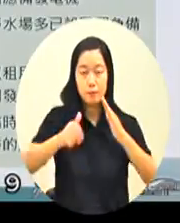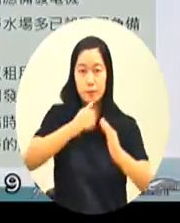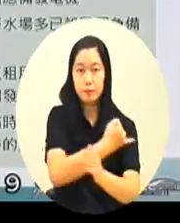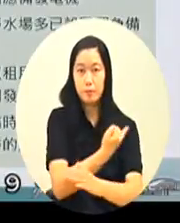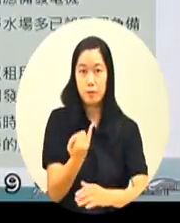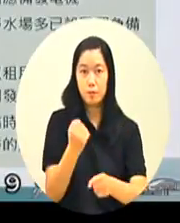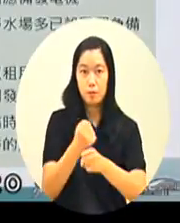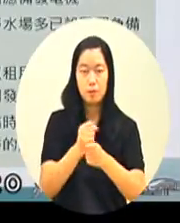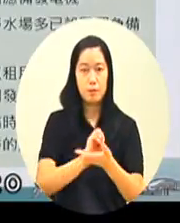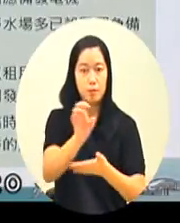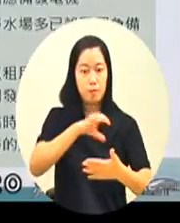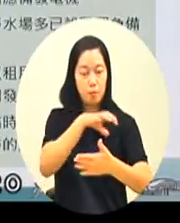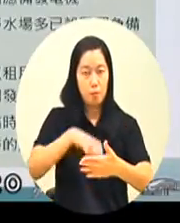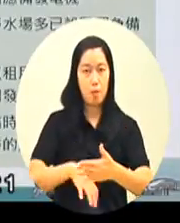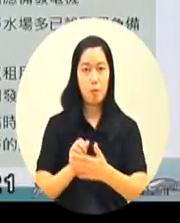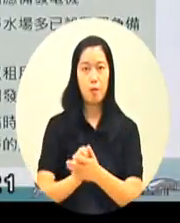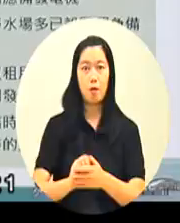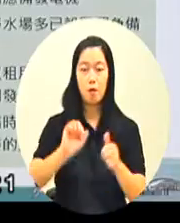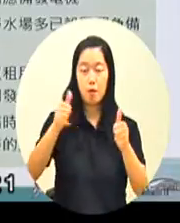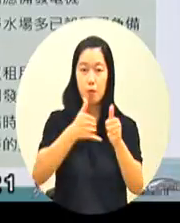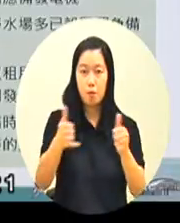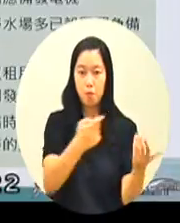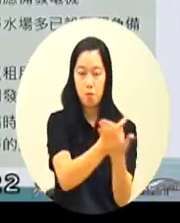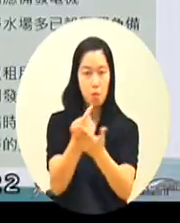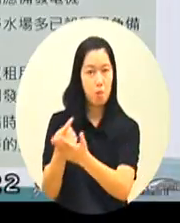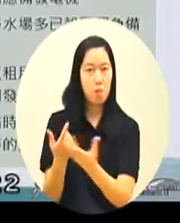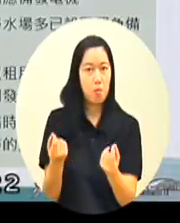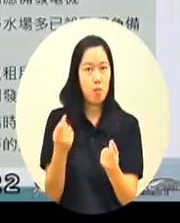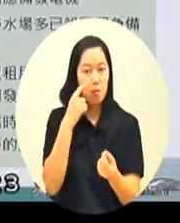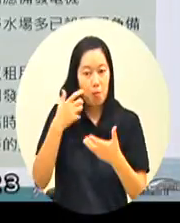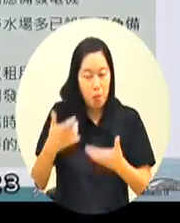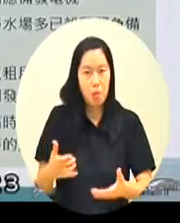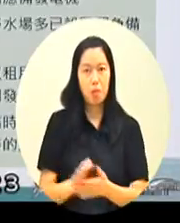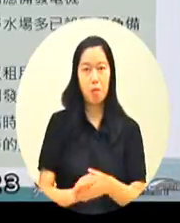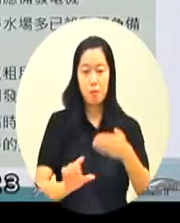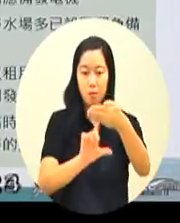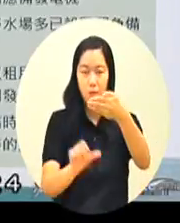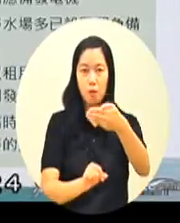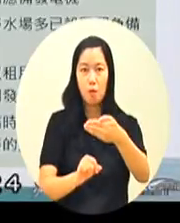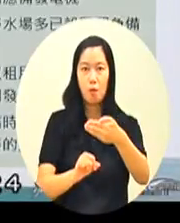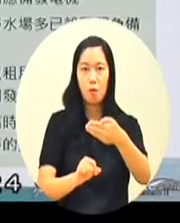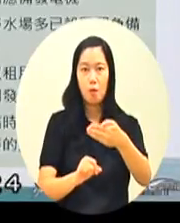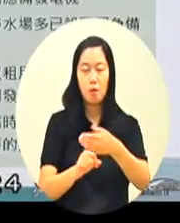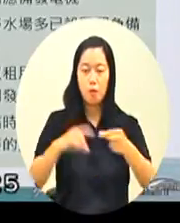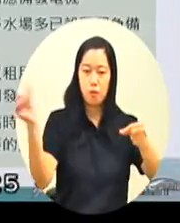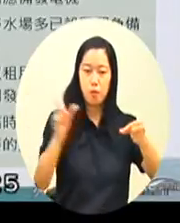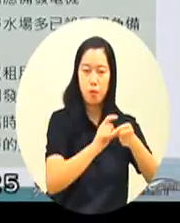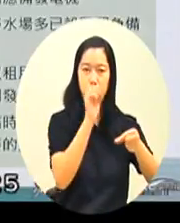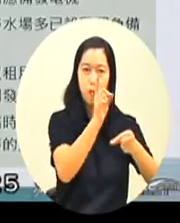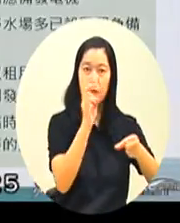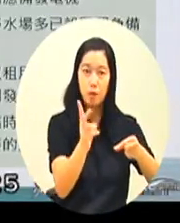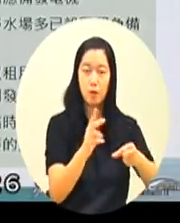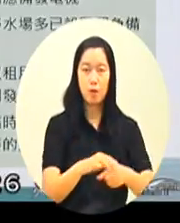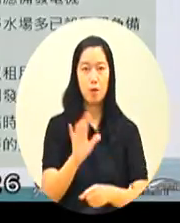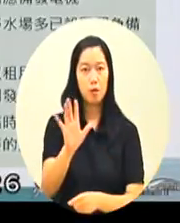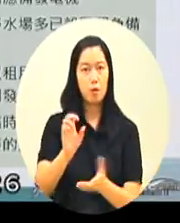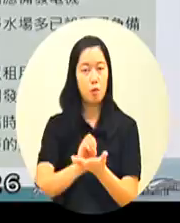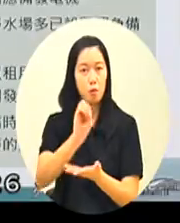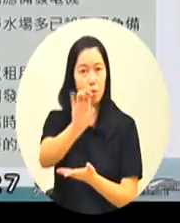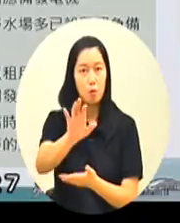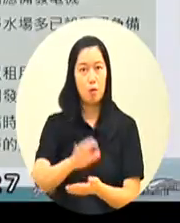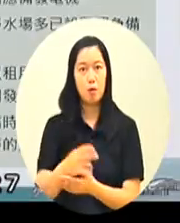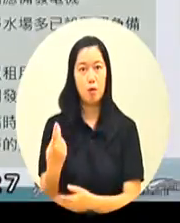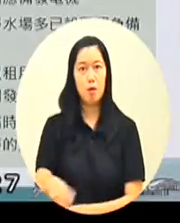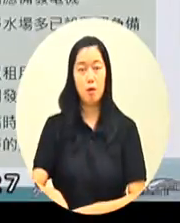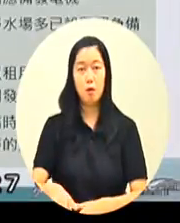报告里面，很多议员关心这件事情。就9月份2个台风，那首先跟各位报告就是有关于复水的工